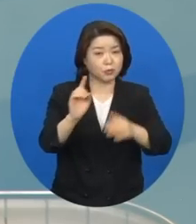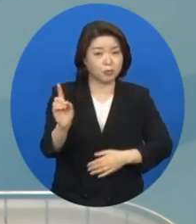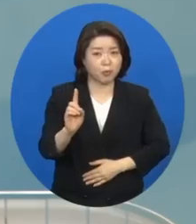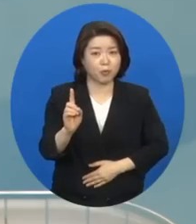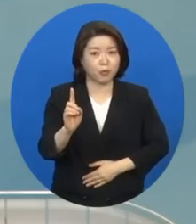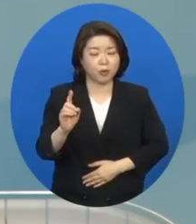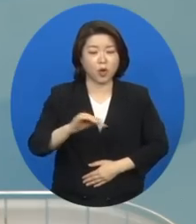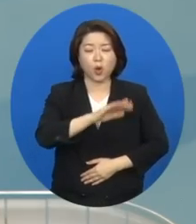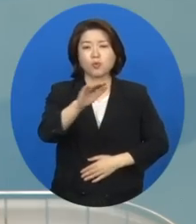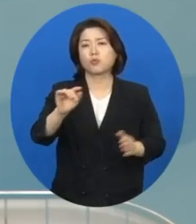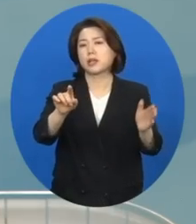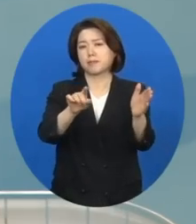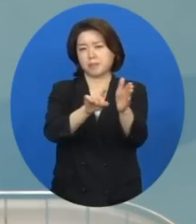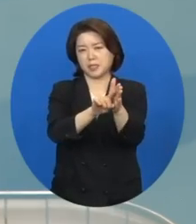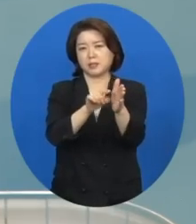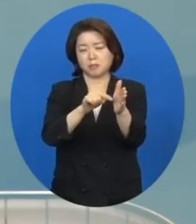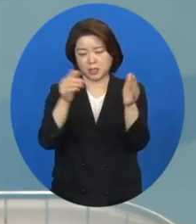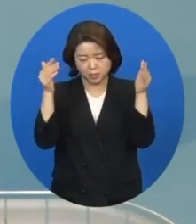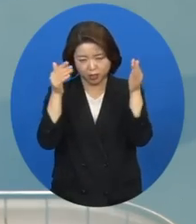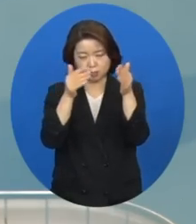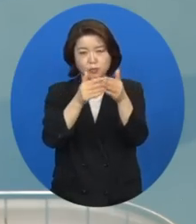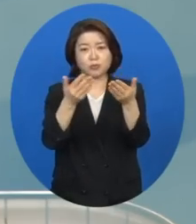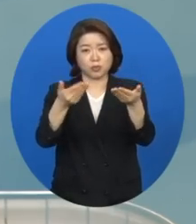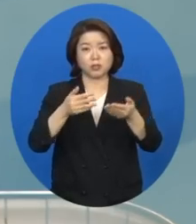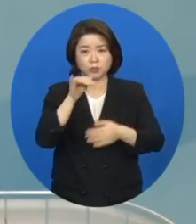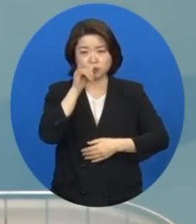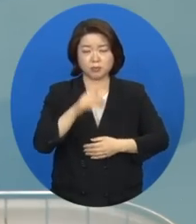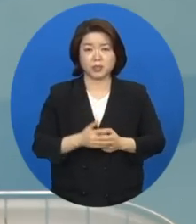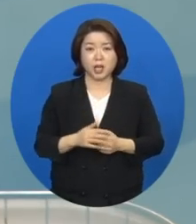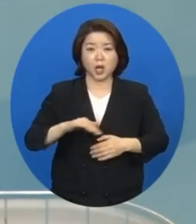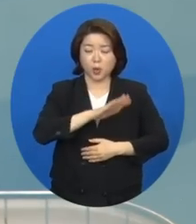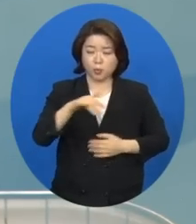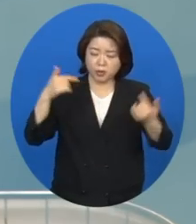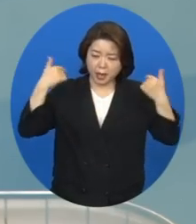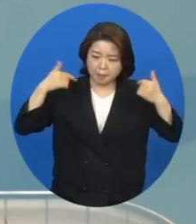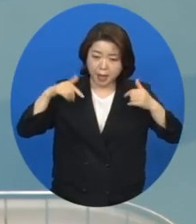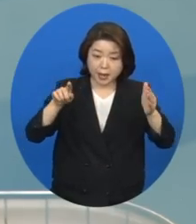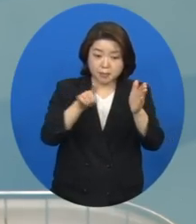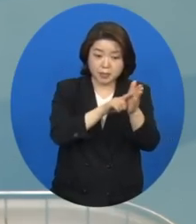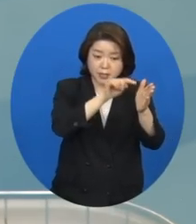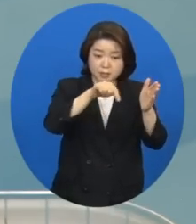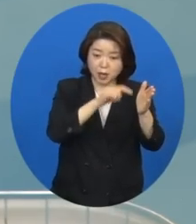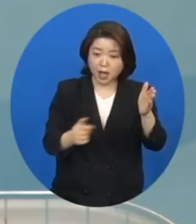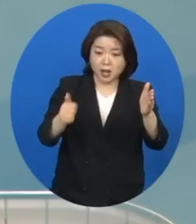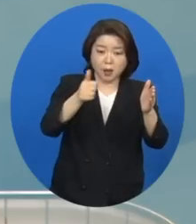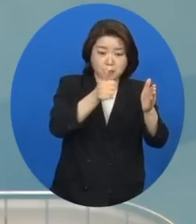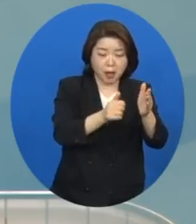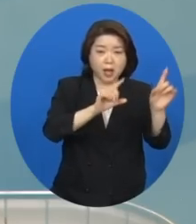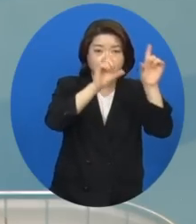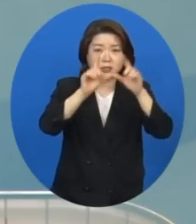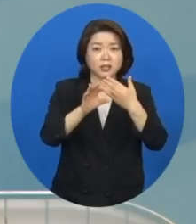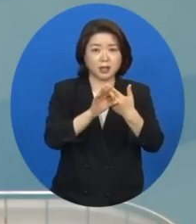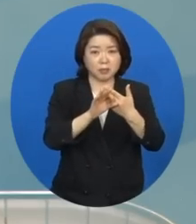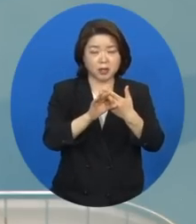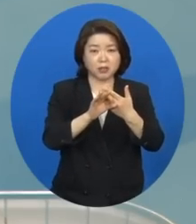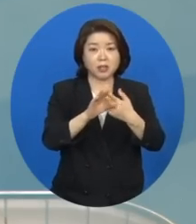우리의 믿음입니다. 우리가 날마다 믿음 안에 있으면 우리 삶에는